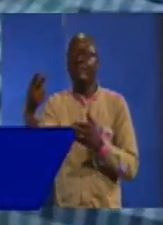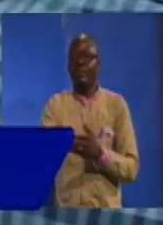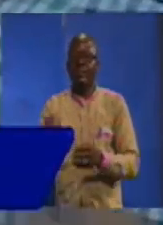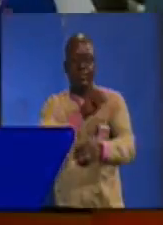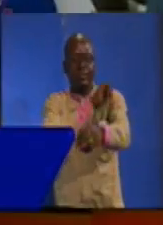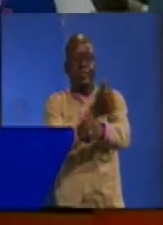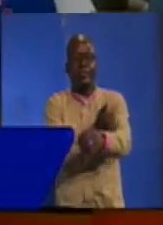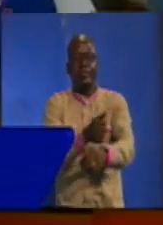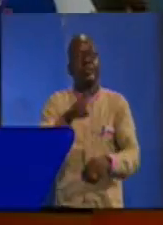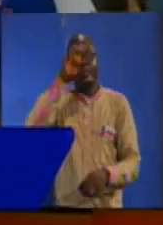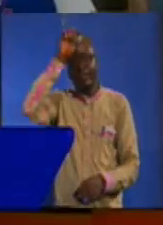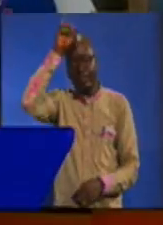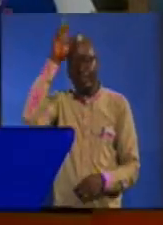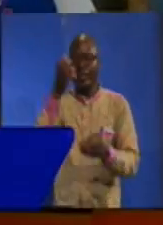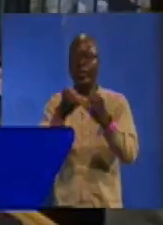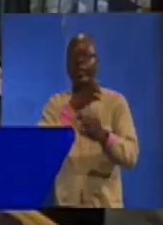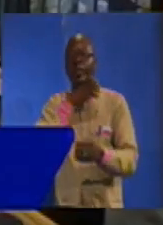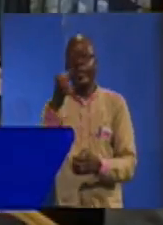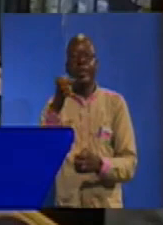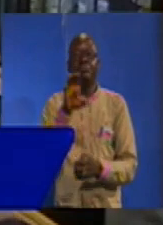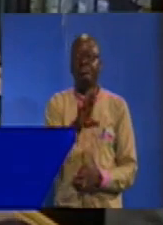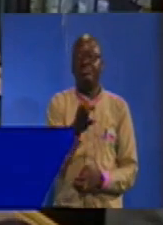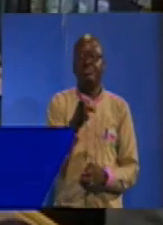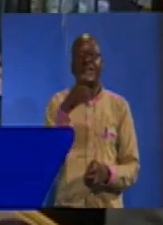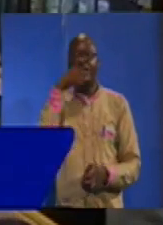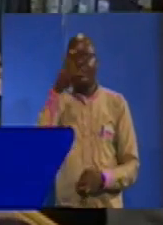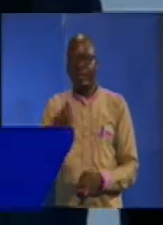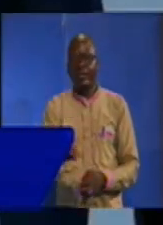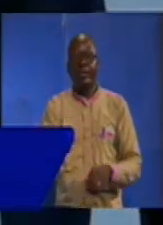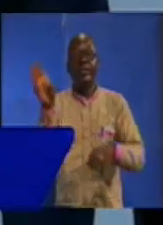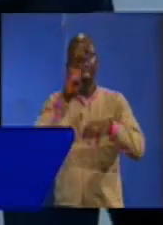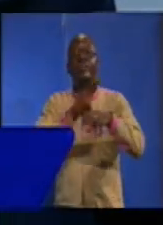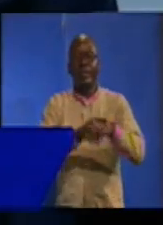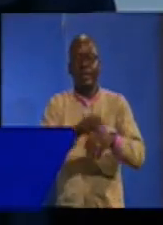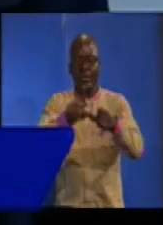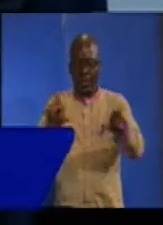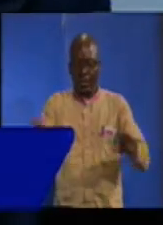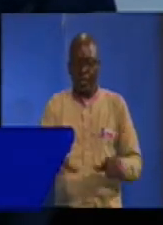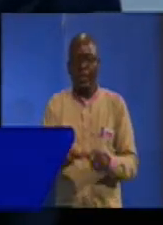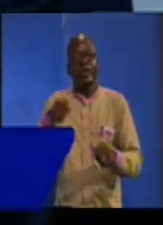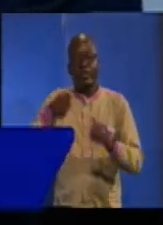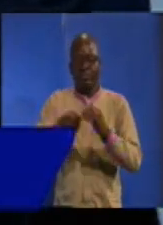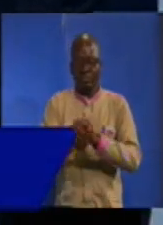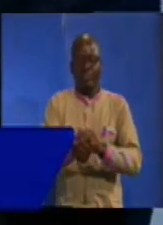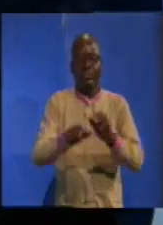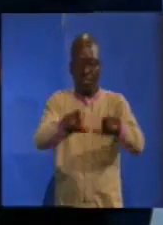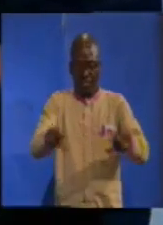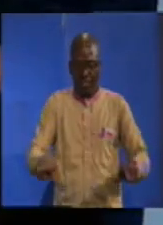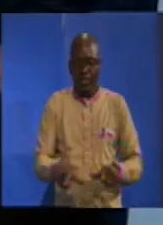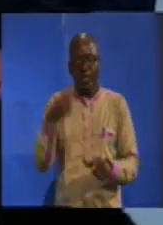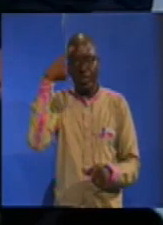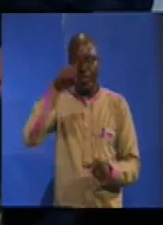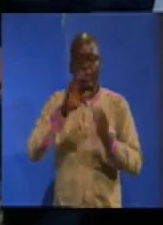autorités égyptiennes ne voudraient surtout pas, semble-t-il, qu'il devienne un martyr et le lieu de son enterrement un lieu de